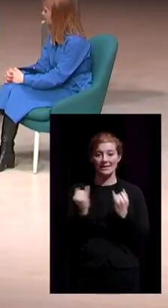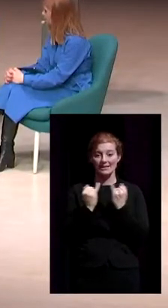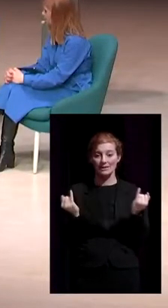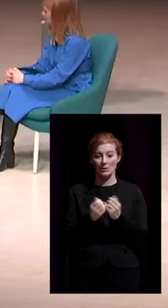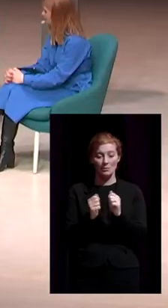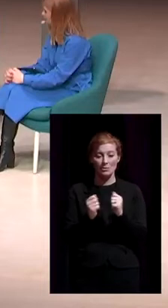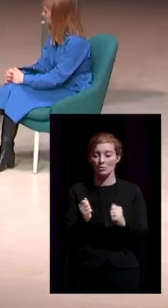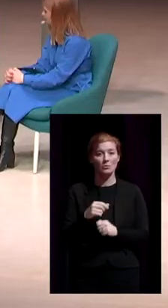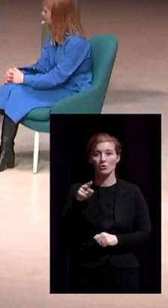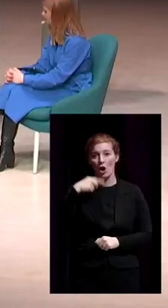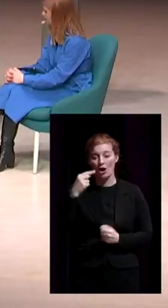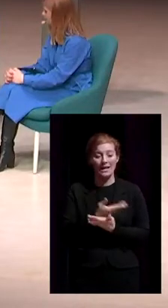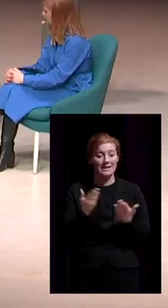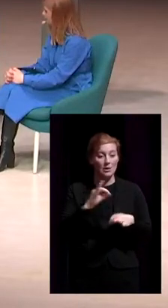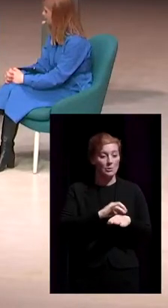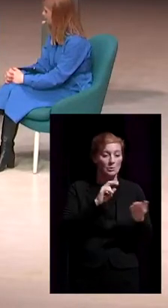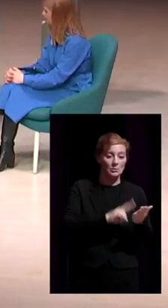om hälsosystem,